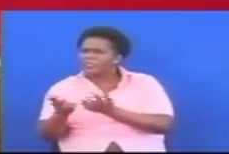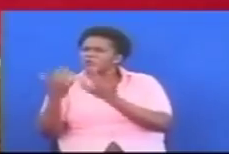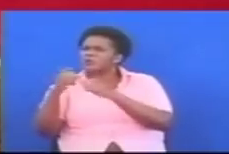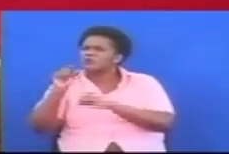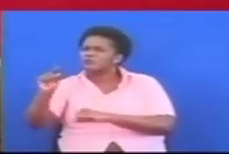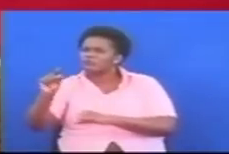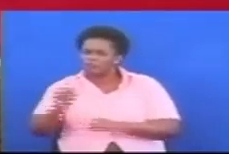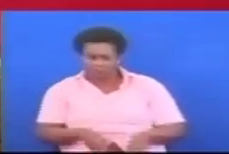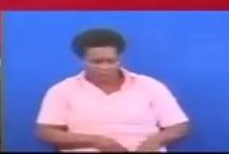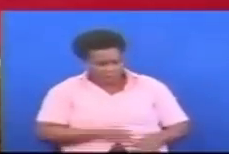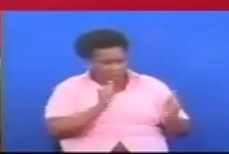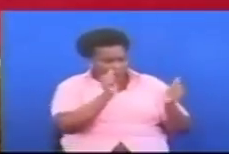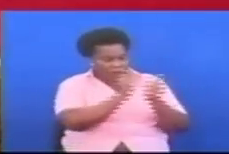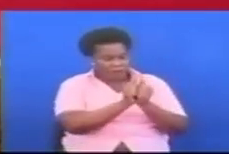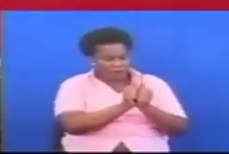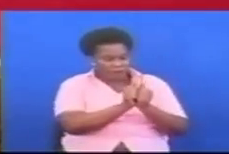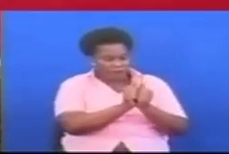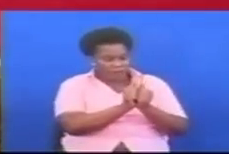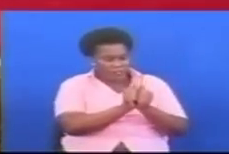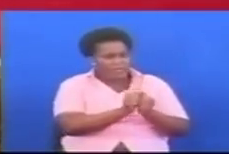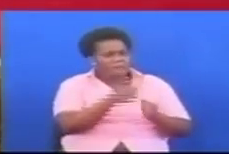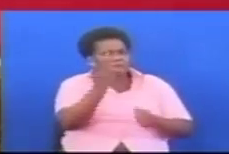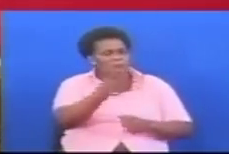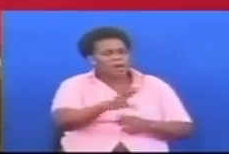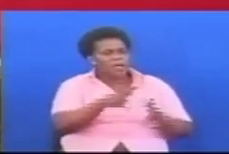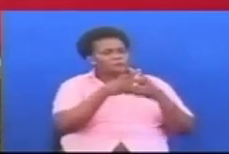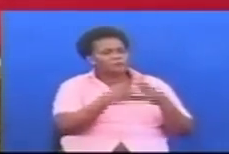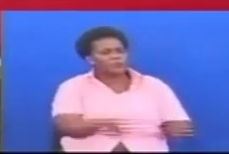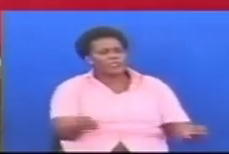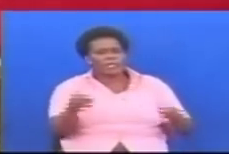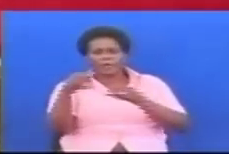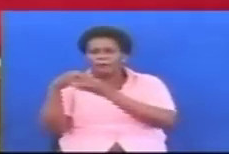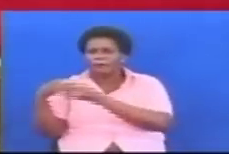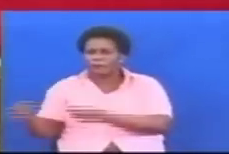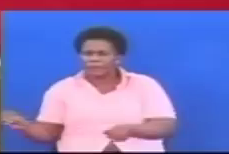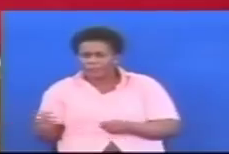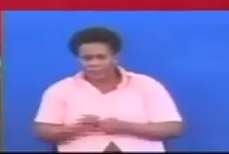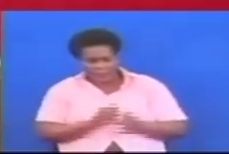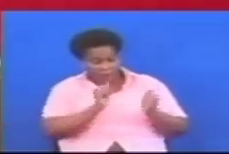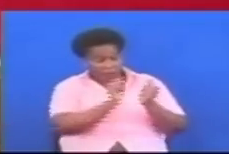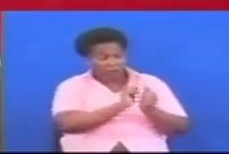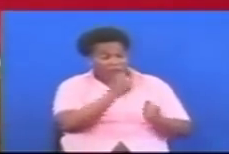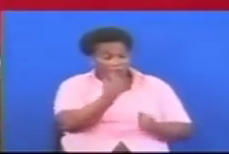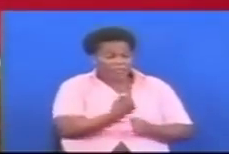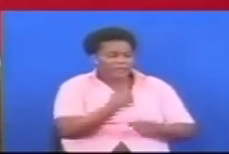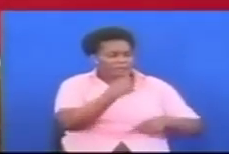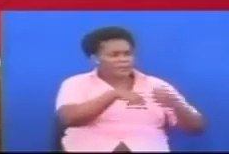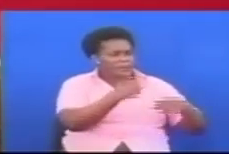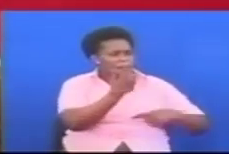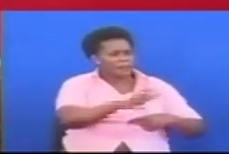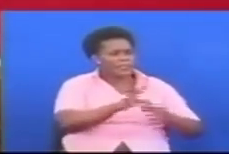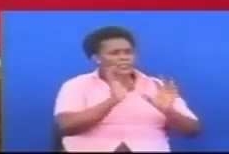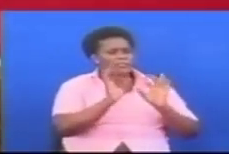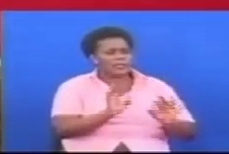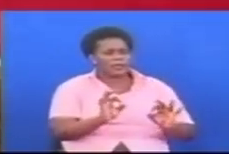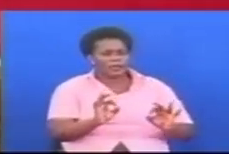kumi, kushindwa kupunguza maji yanayopotea; 11, miradi ya maji safi kutekelezwa sambamba na